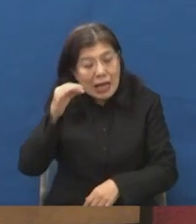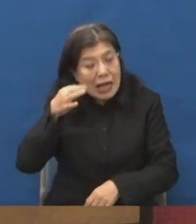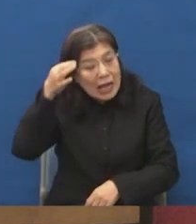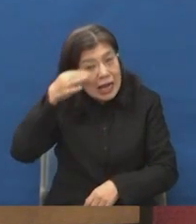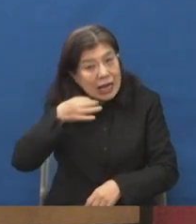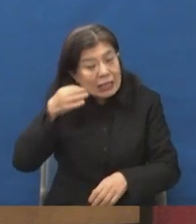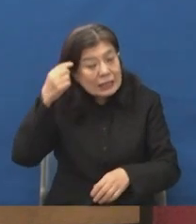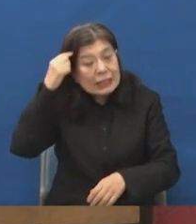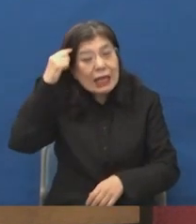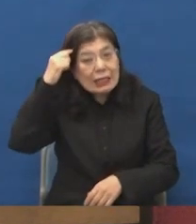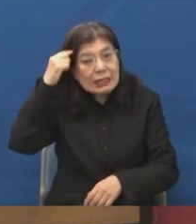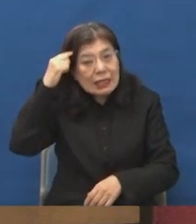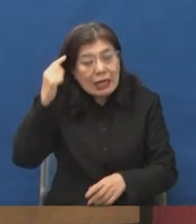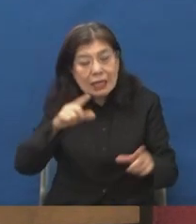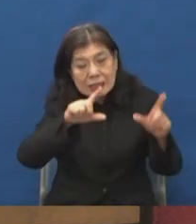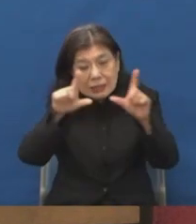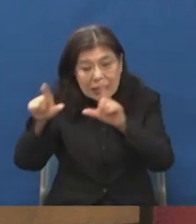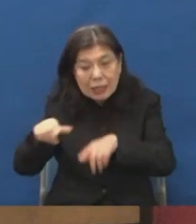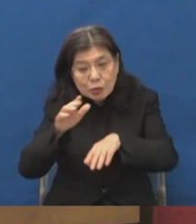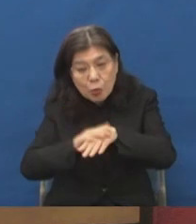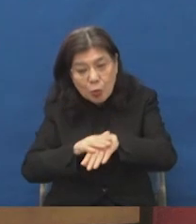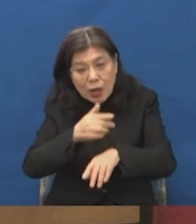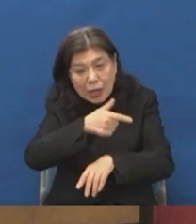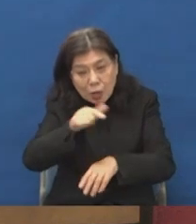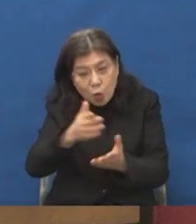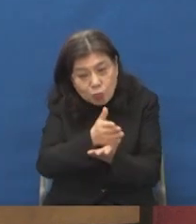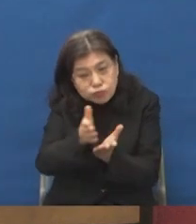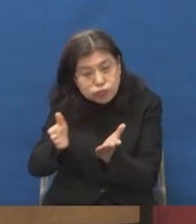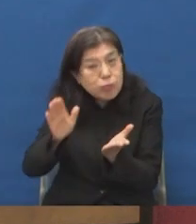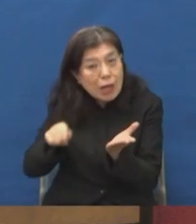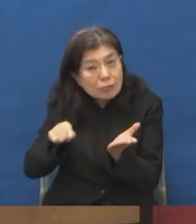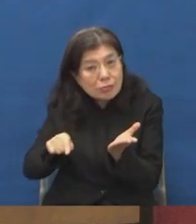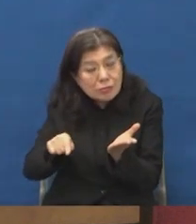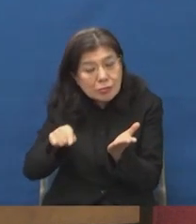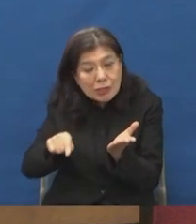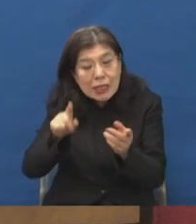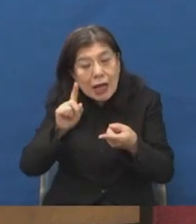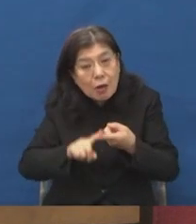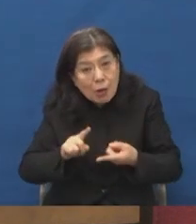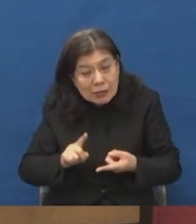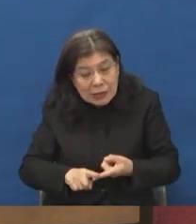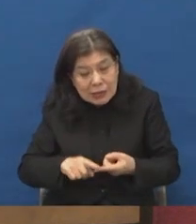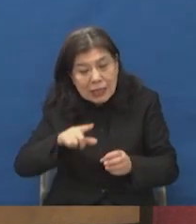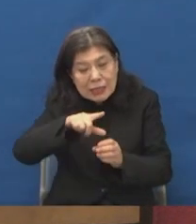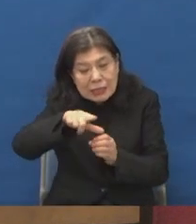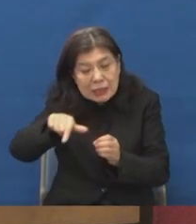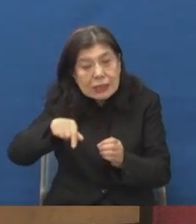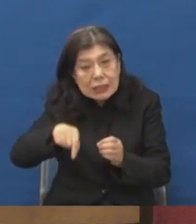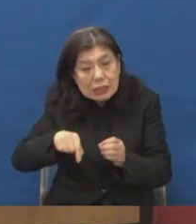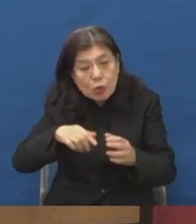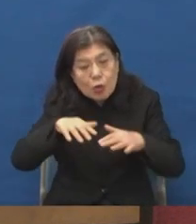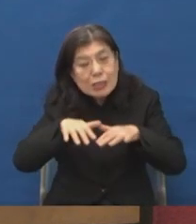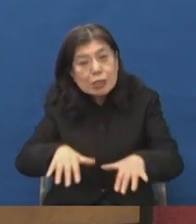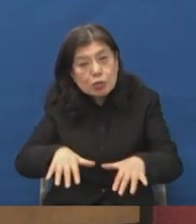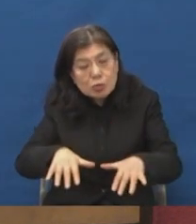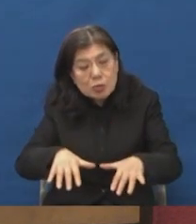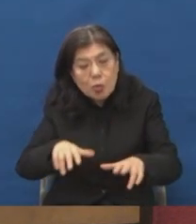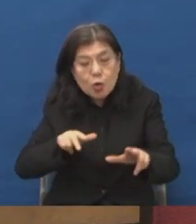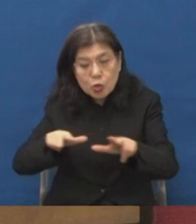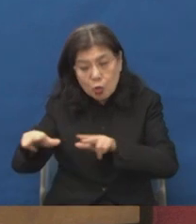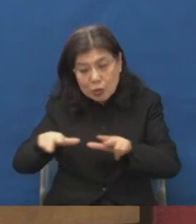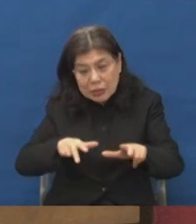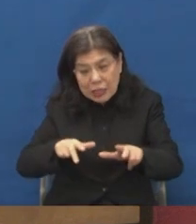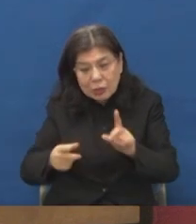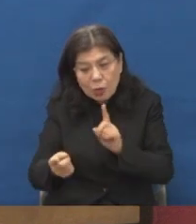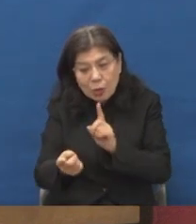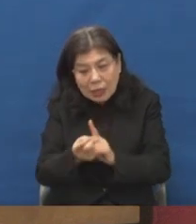フスタイルの多様化に合わせ、地域コミュニティの仕組みも地域と行政の関わり方も変えていかなければなり